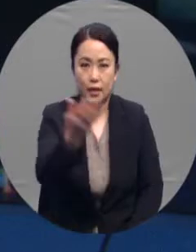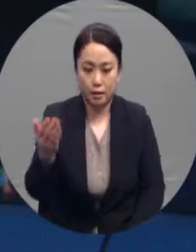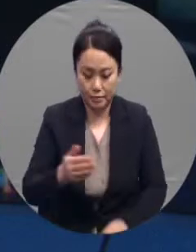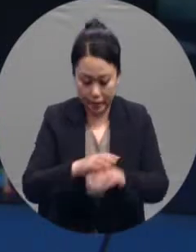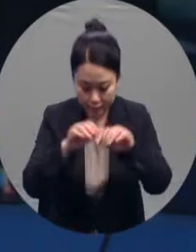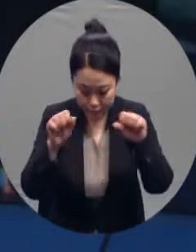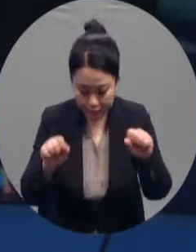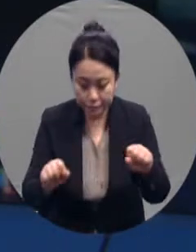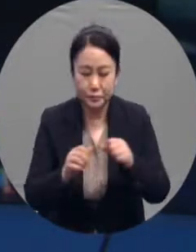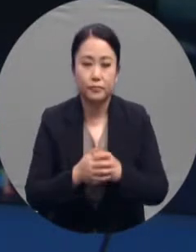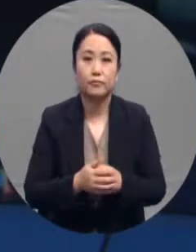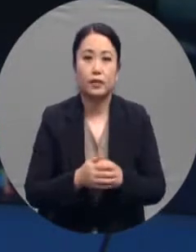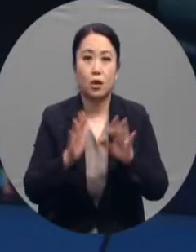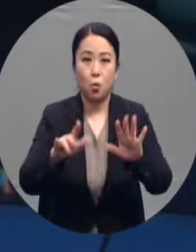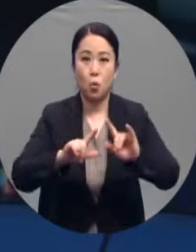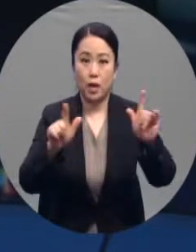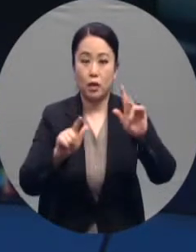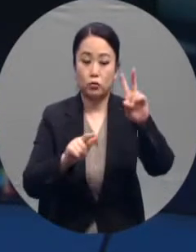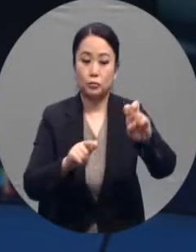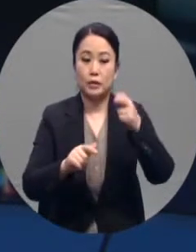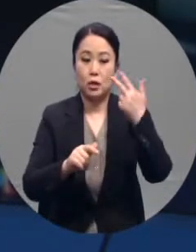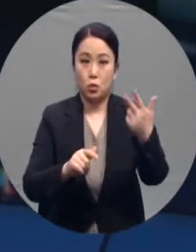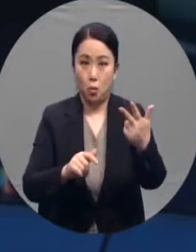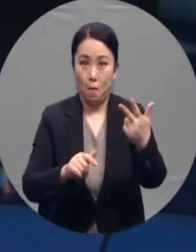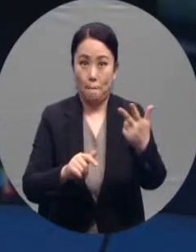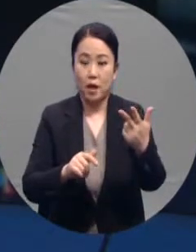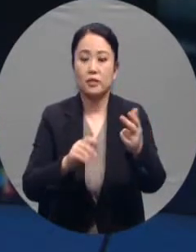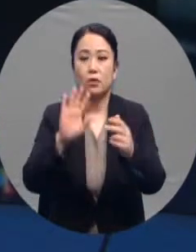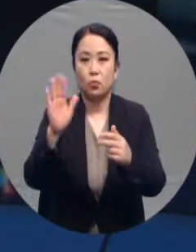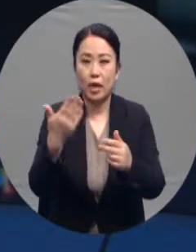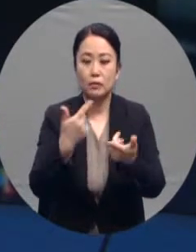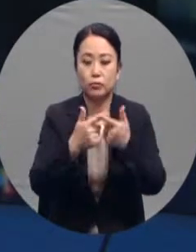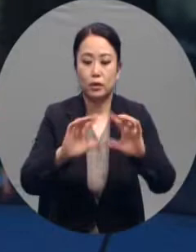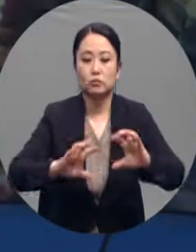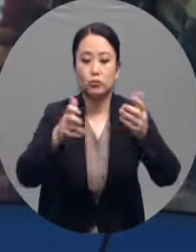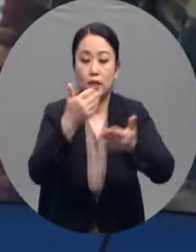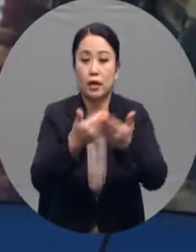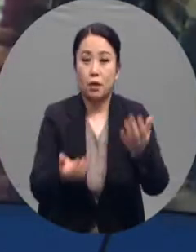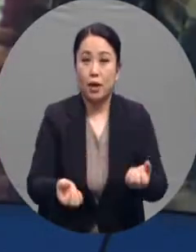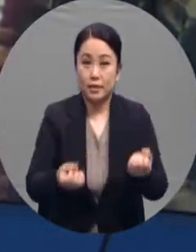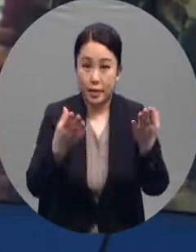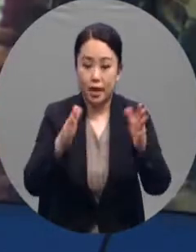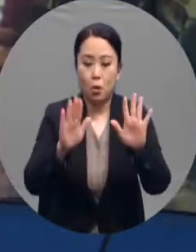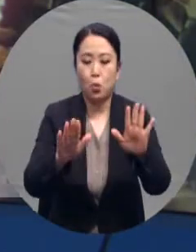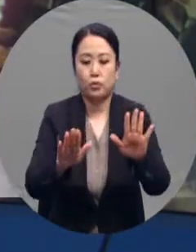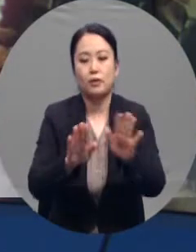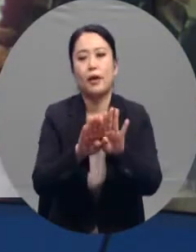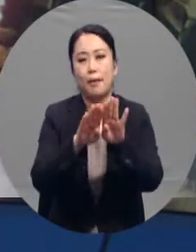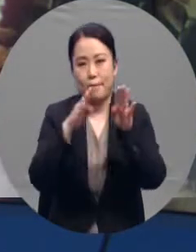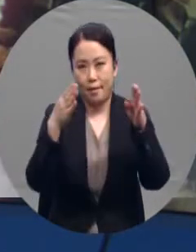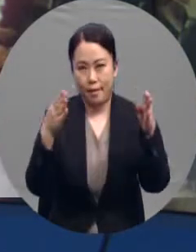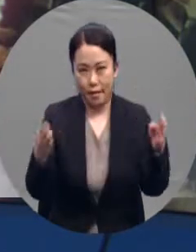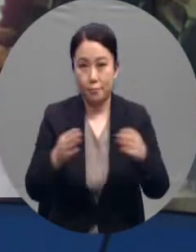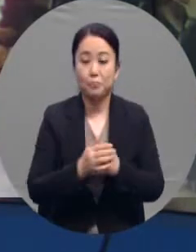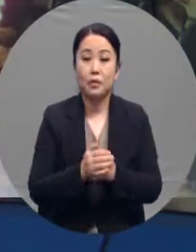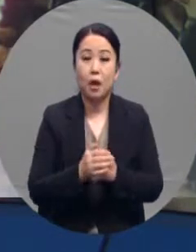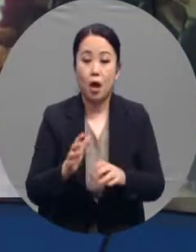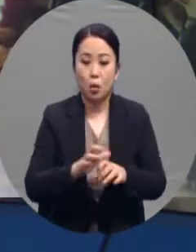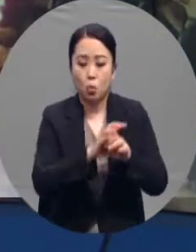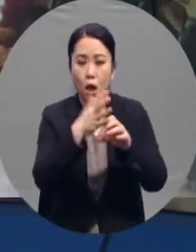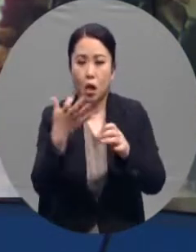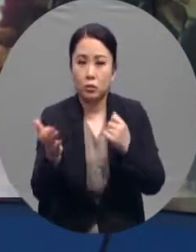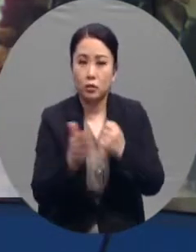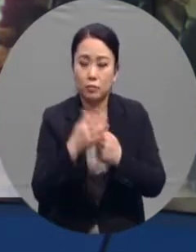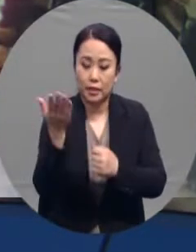여러분 안녕하십니까? 올해로 27번째를 맞은 부산국제영화제가 드디어 오늘 개막했습니다.